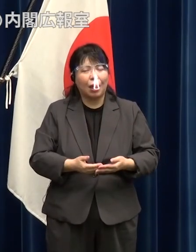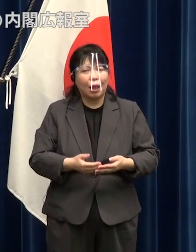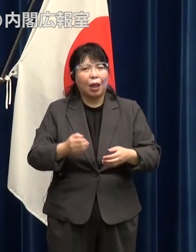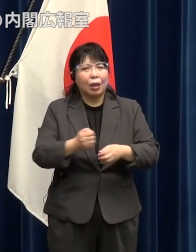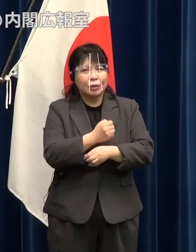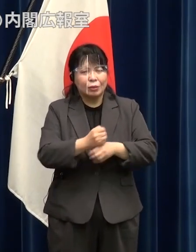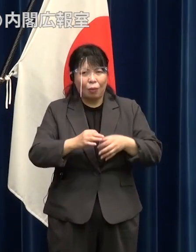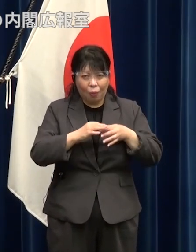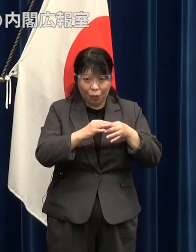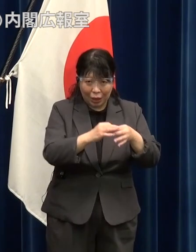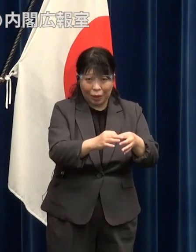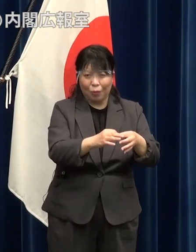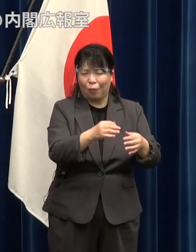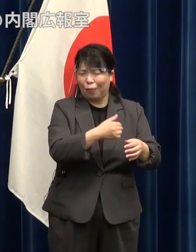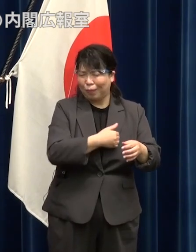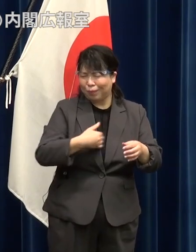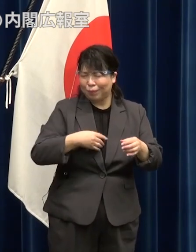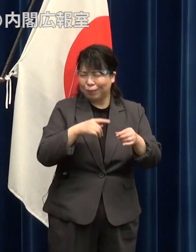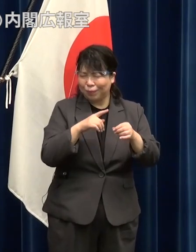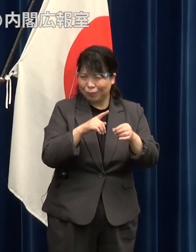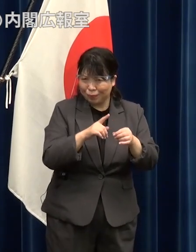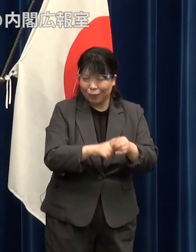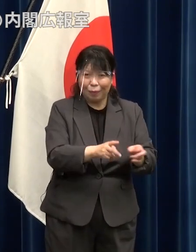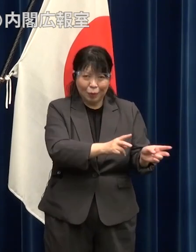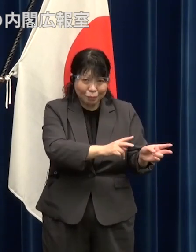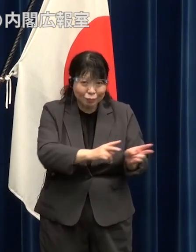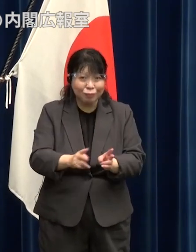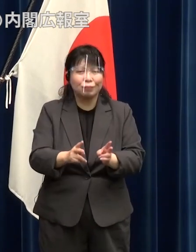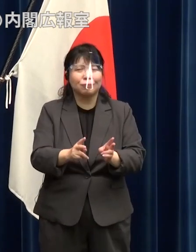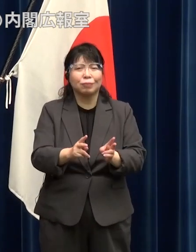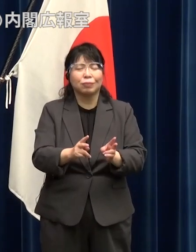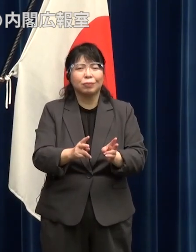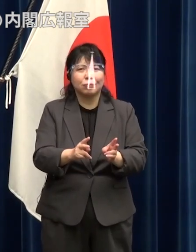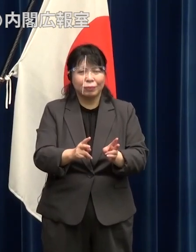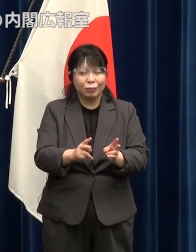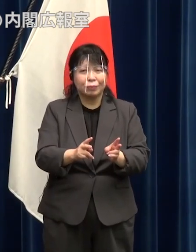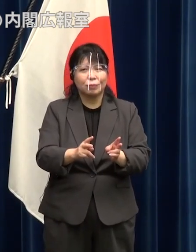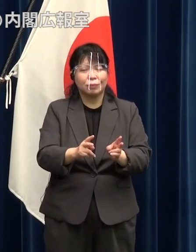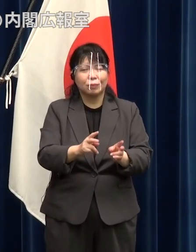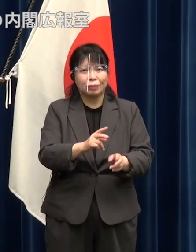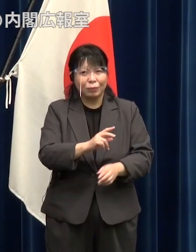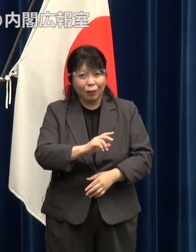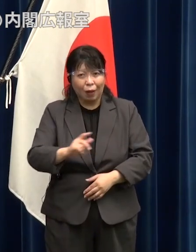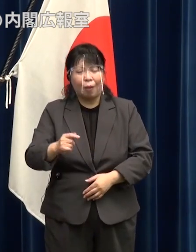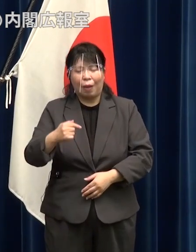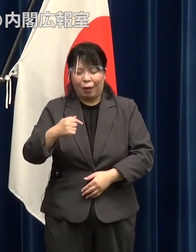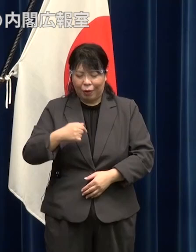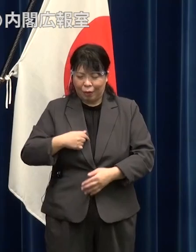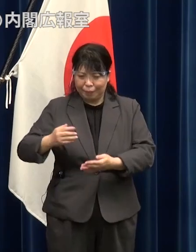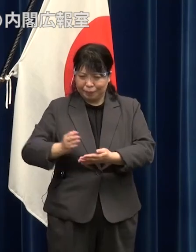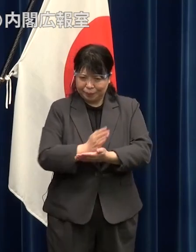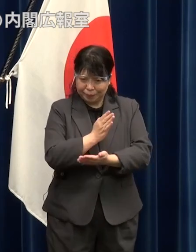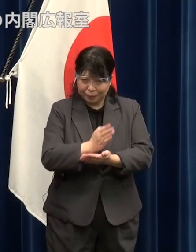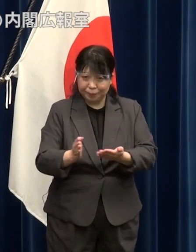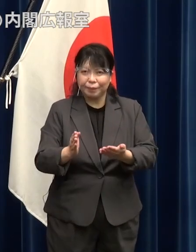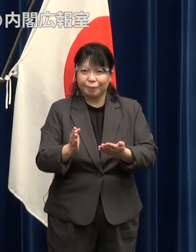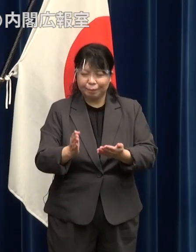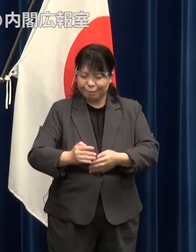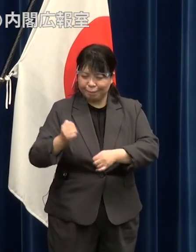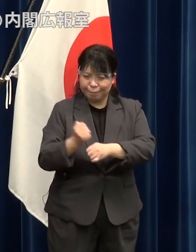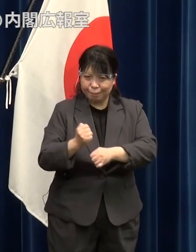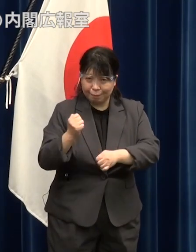向けて万全の備えを用意するとの私自身の判断に沿って策定した